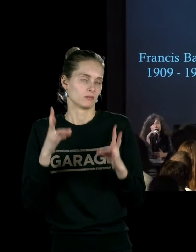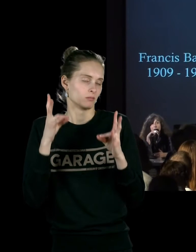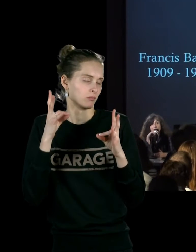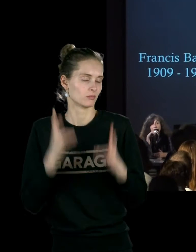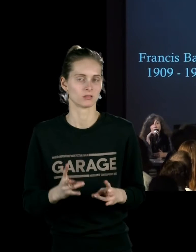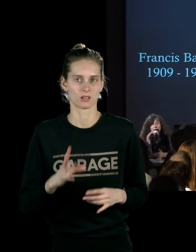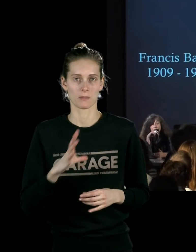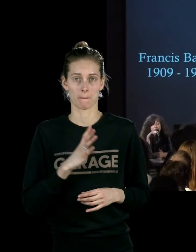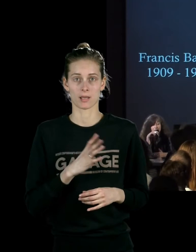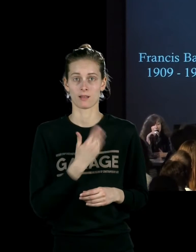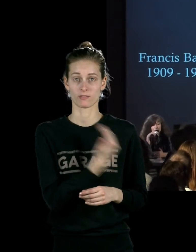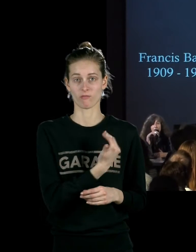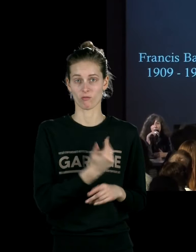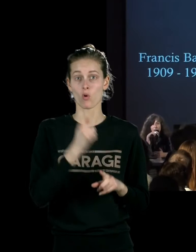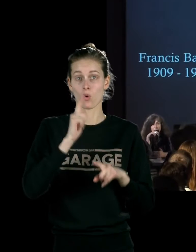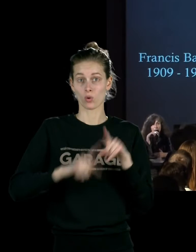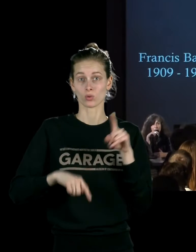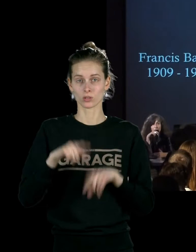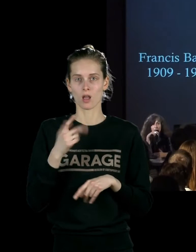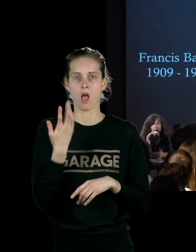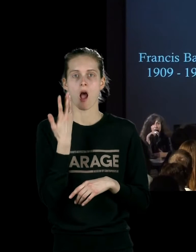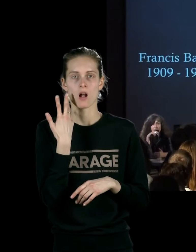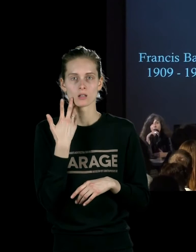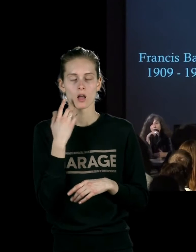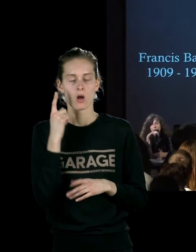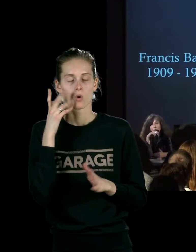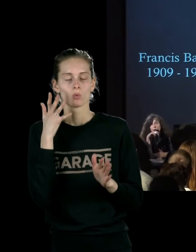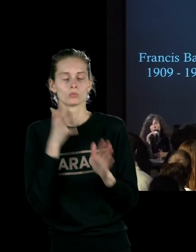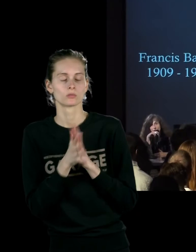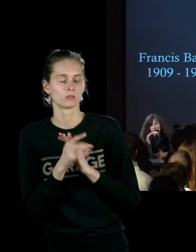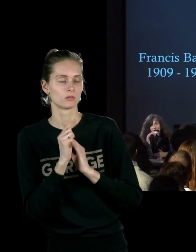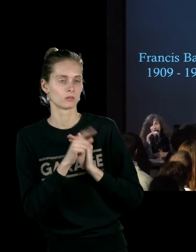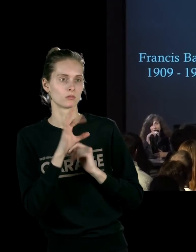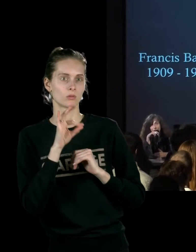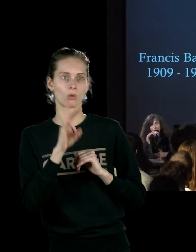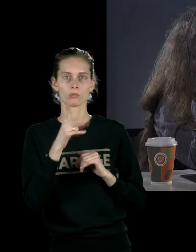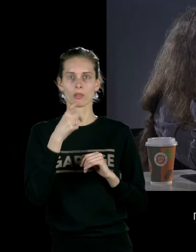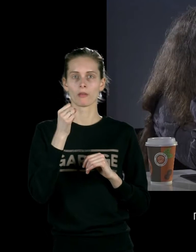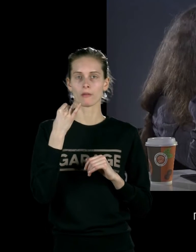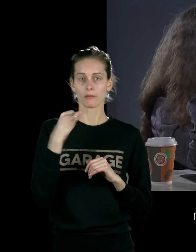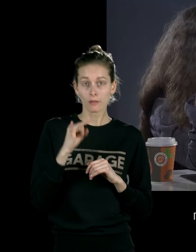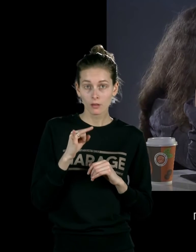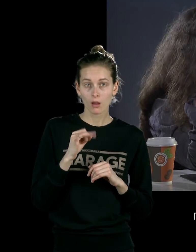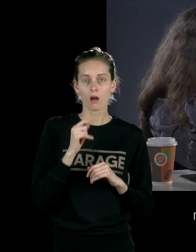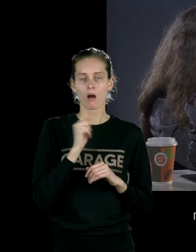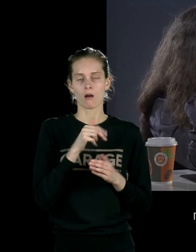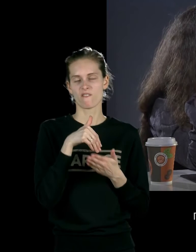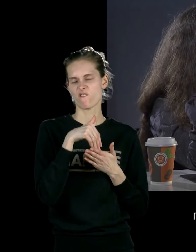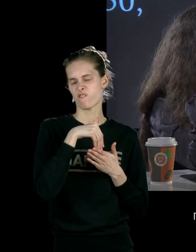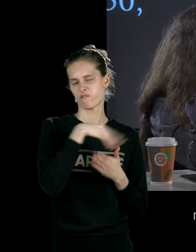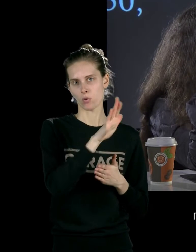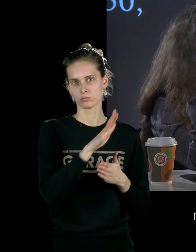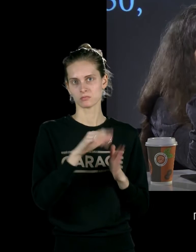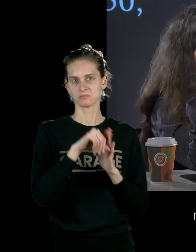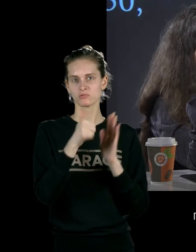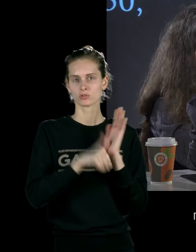его родители, узнав о том, что он гей, выгнали его из дома в 16 лет, после чего у него началась совершенно